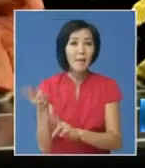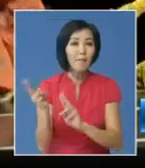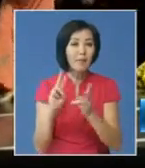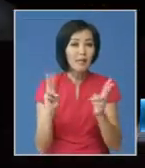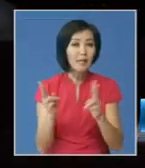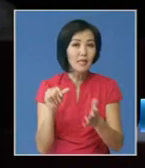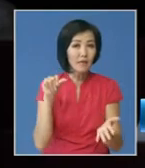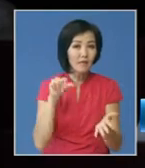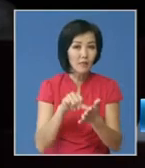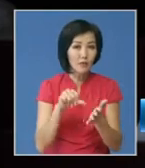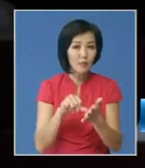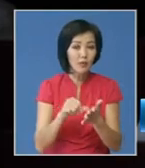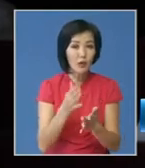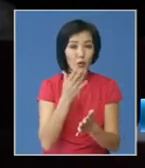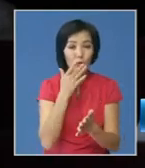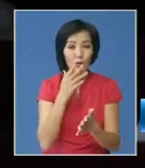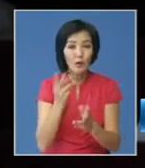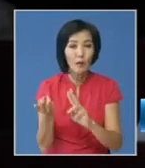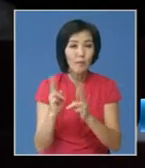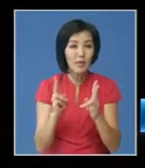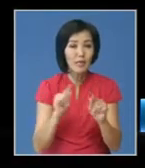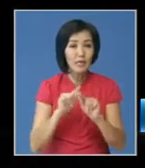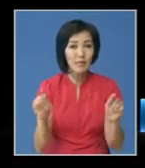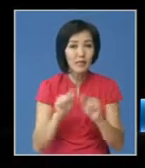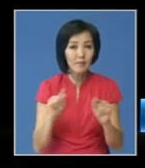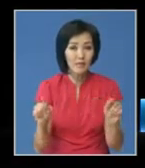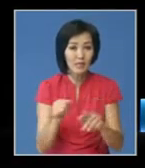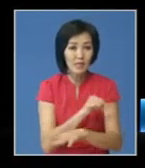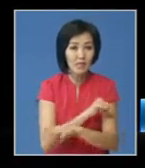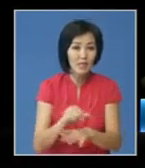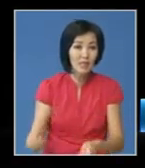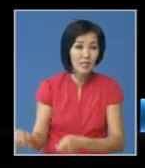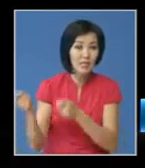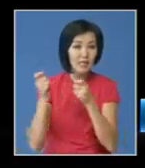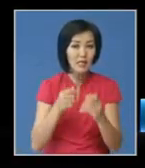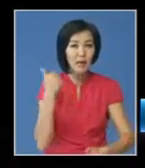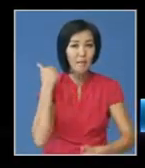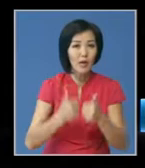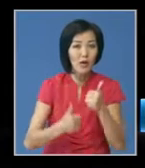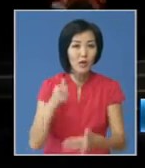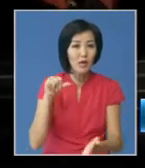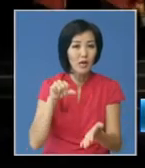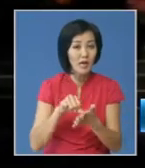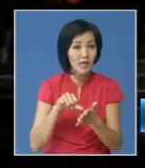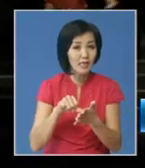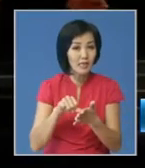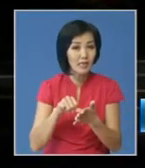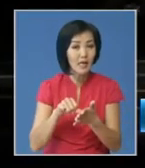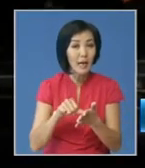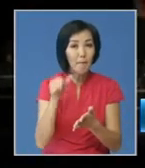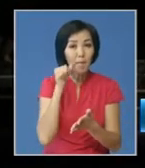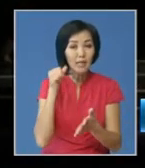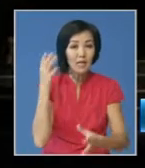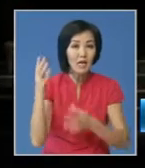Алтынайлықтар негізінен ұлттық билерді дәріптейді. Ал шақын шетелдіктерге талай байқауларға бақсынап, сыншылардың оң бағасын алған. Ал